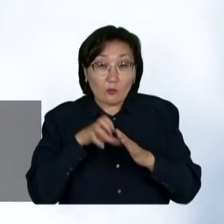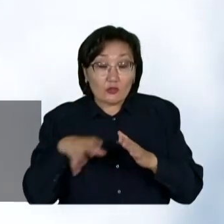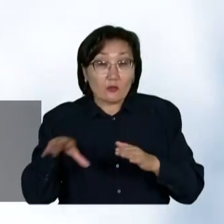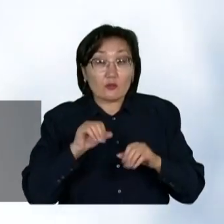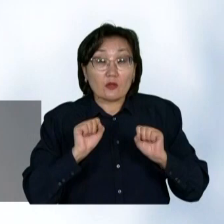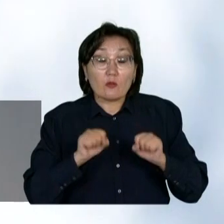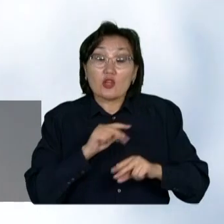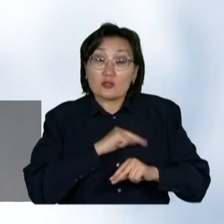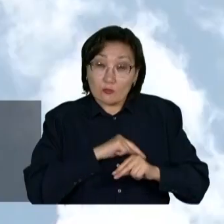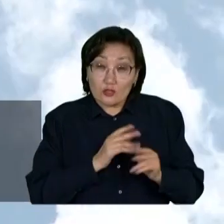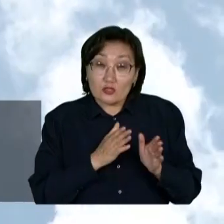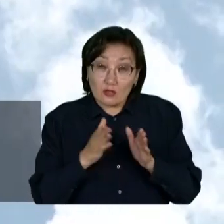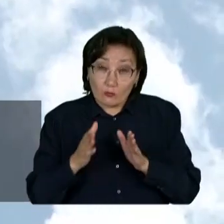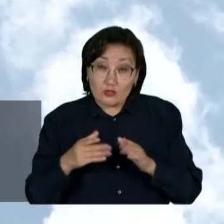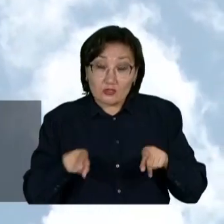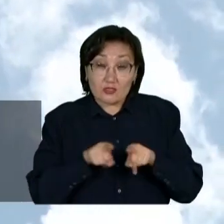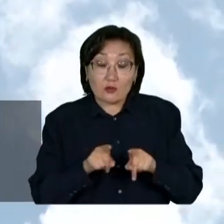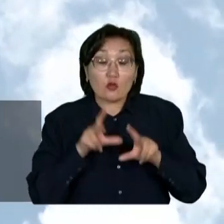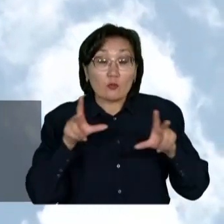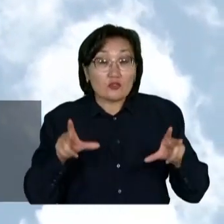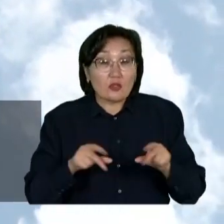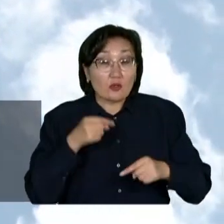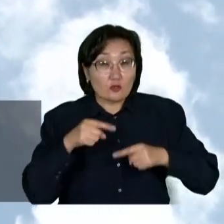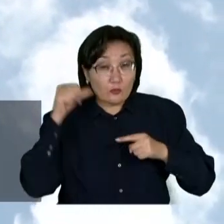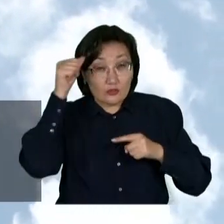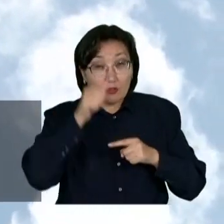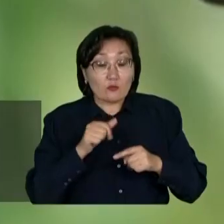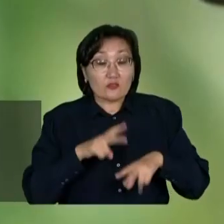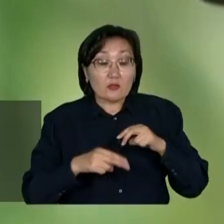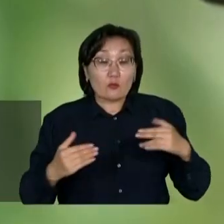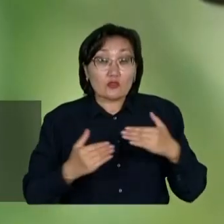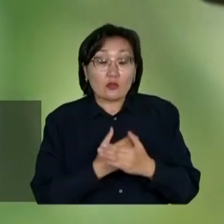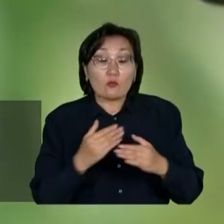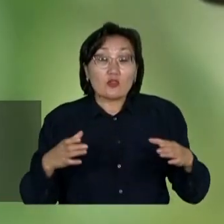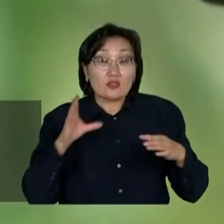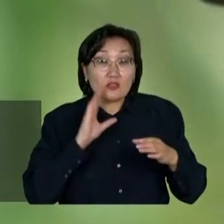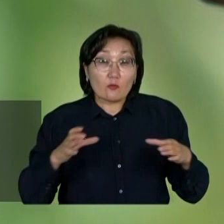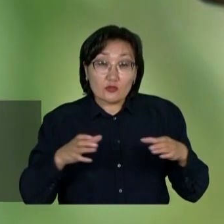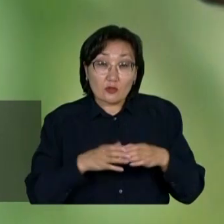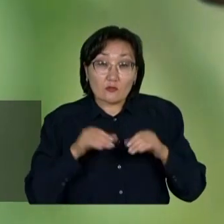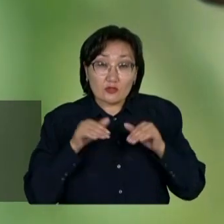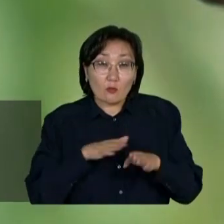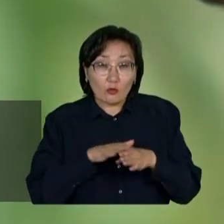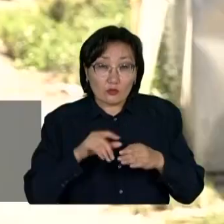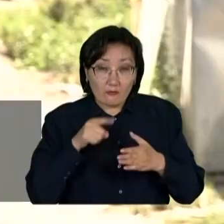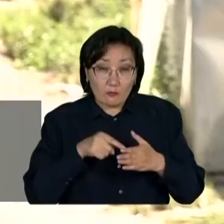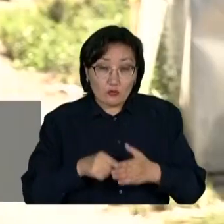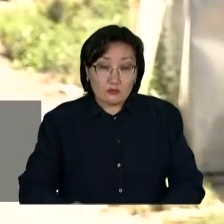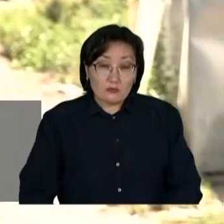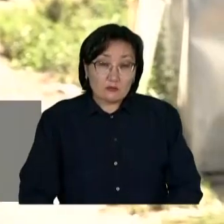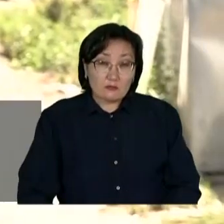мол, работает в штатном режиме. Также они заверили, что в следующем году построят новую скважину и решат полностью вопрос.